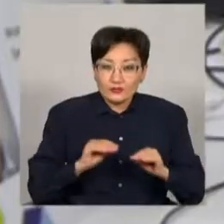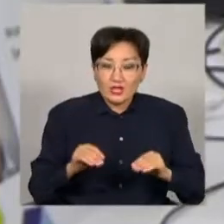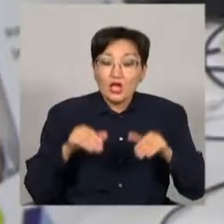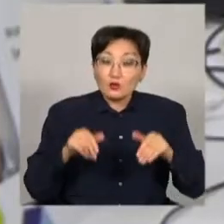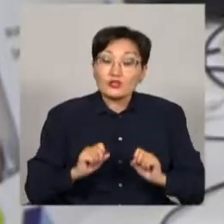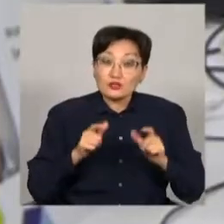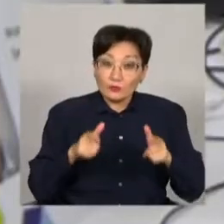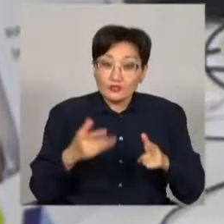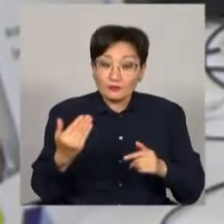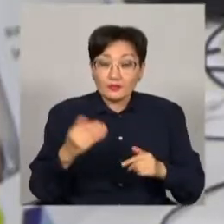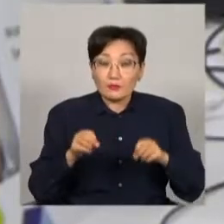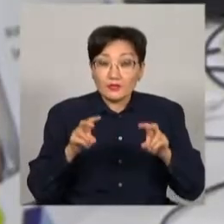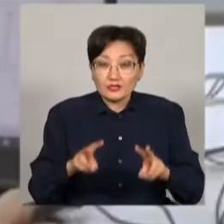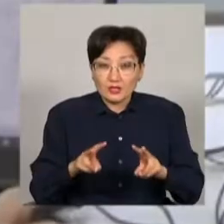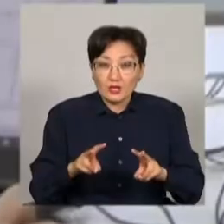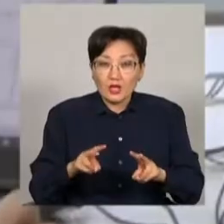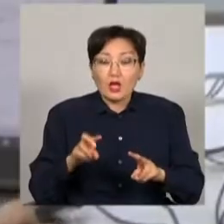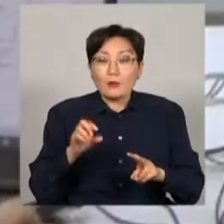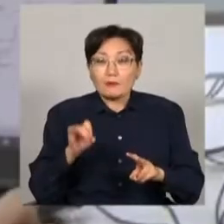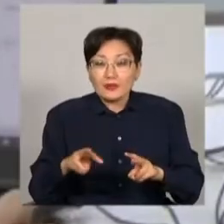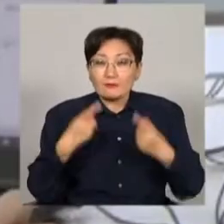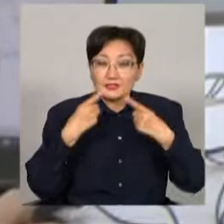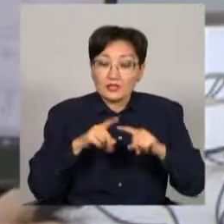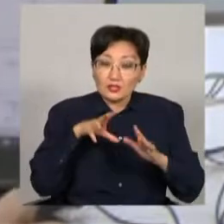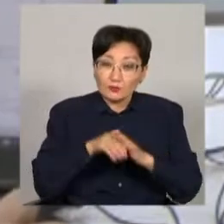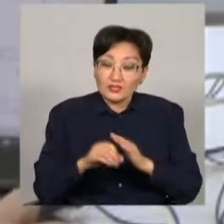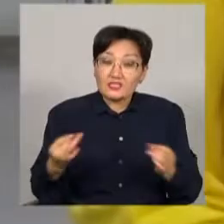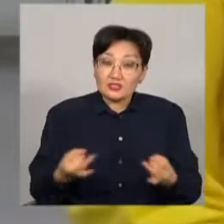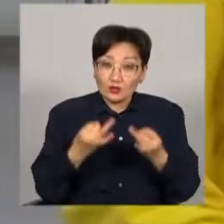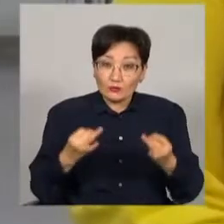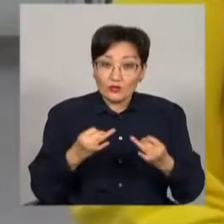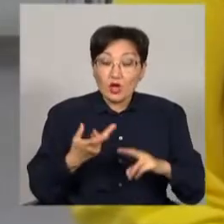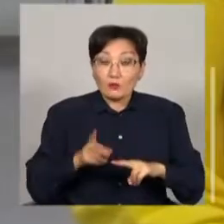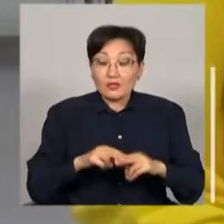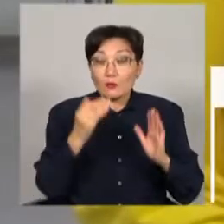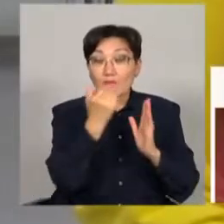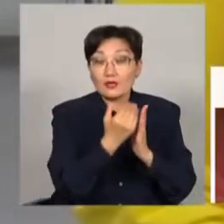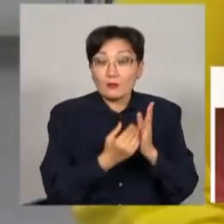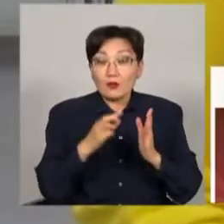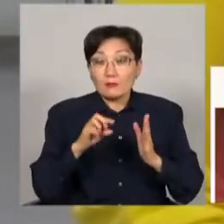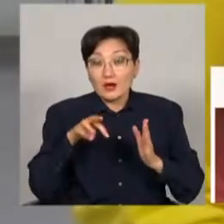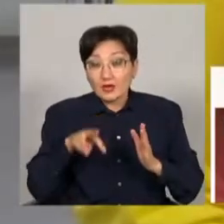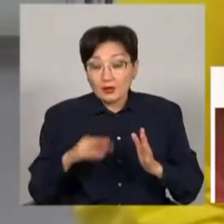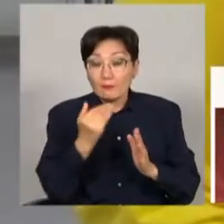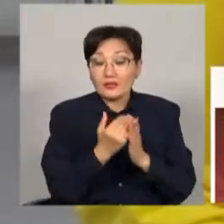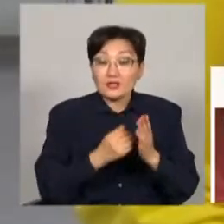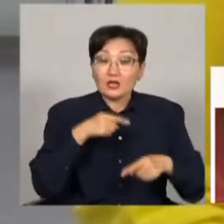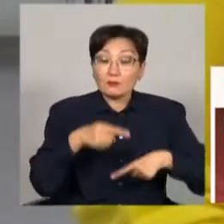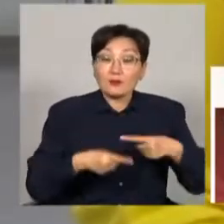колледжге түскен. Оған мамандық BIM технологияларды енгізумен қызықты болыпты. Осы бағдарламасы арқылы